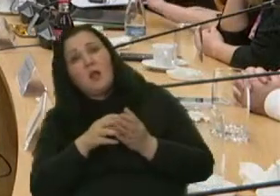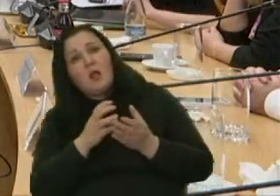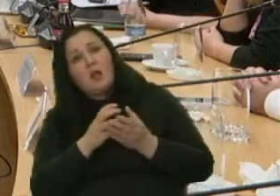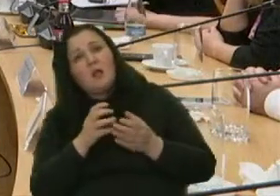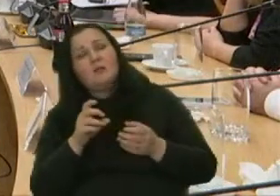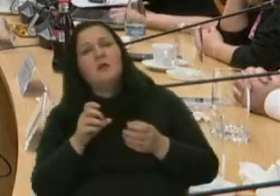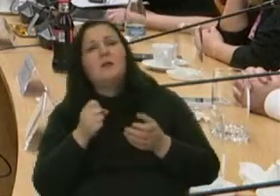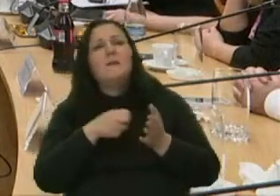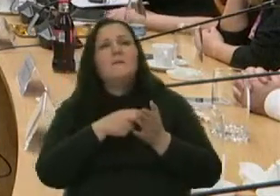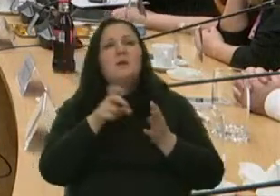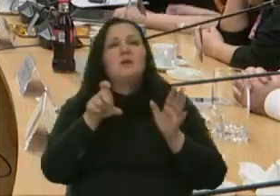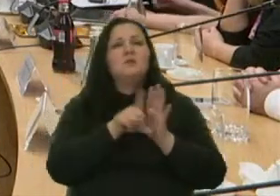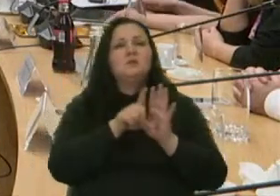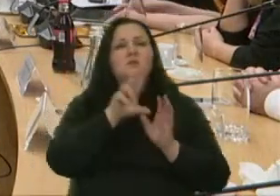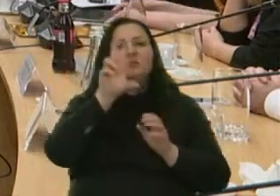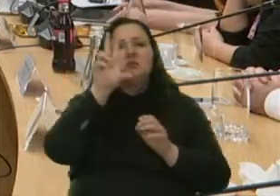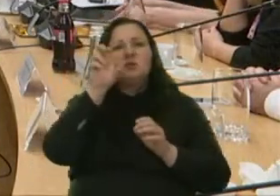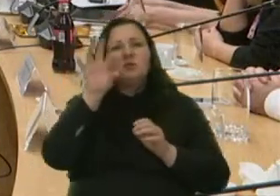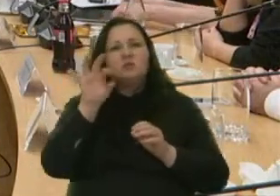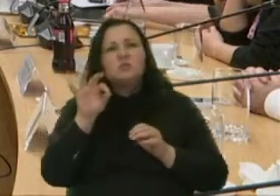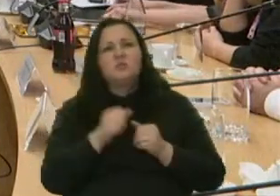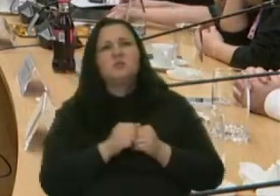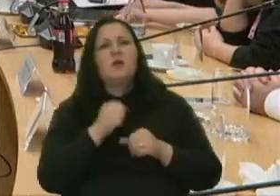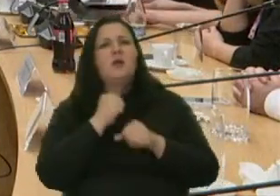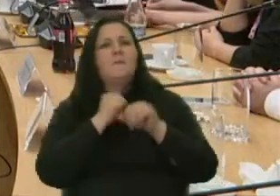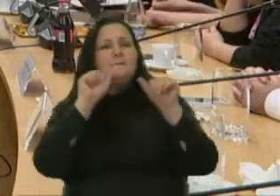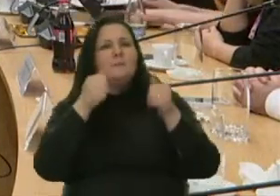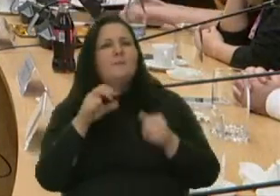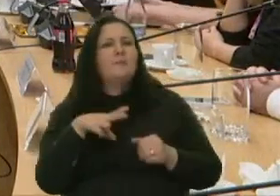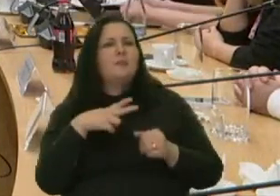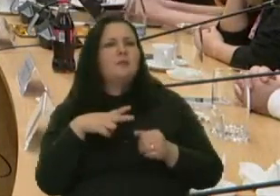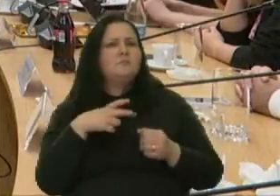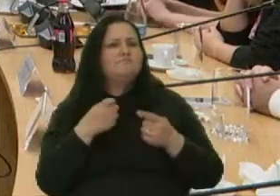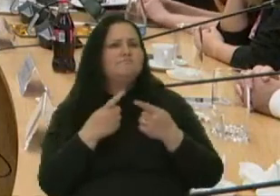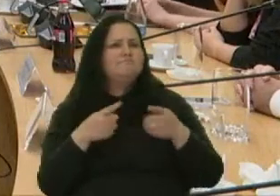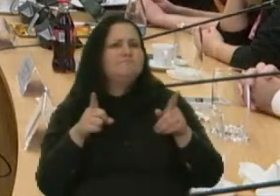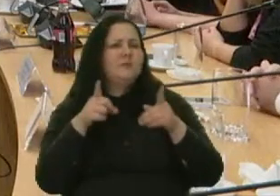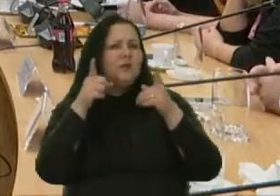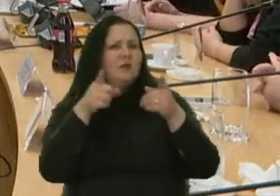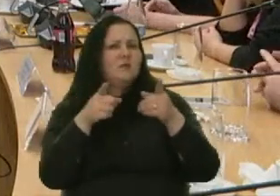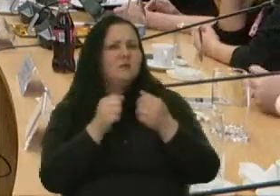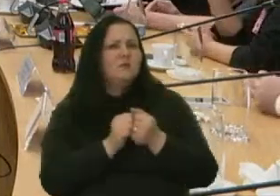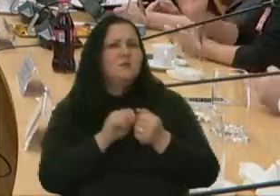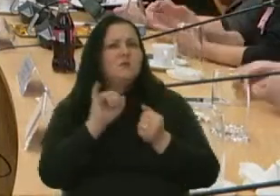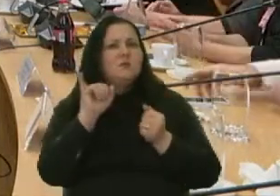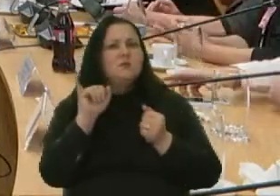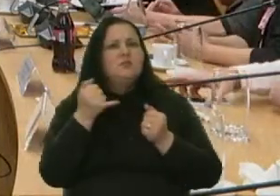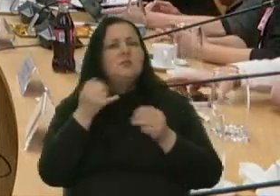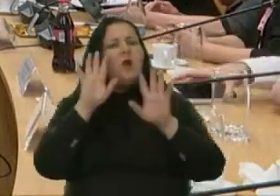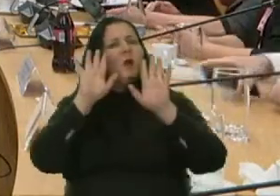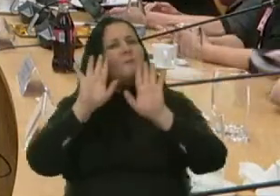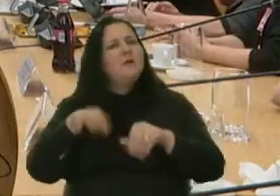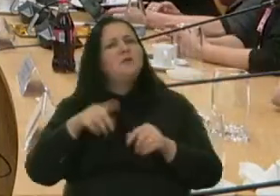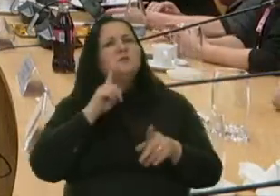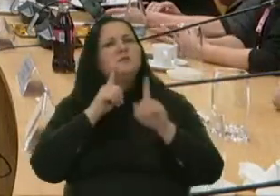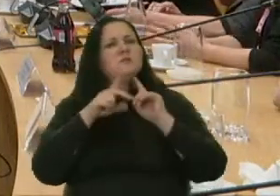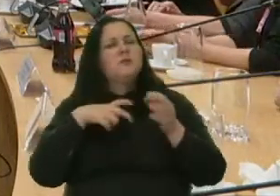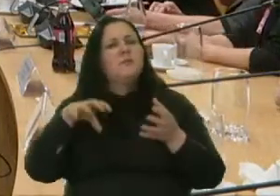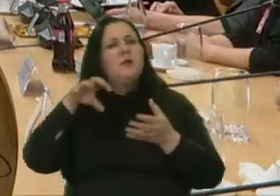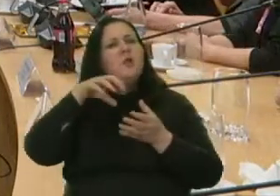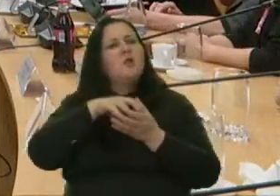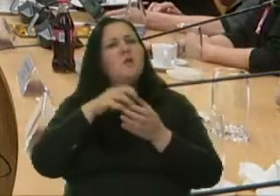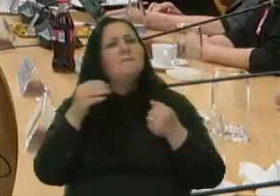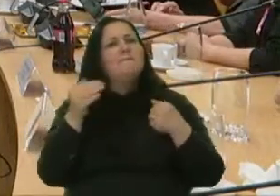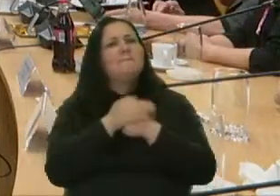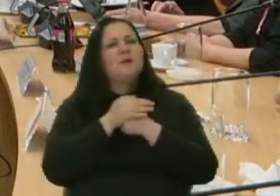dar funcționează pe legea 350 bine l am creat are disfuncționalitățile de acolo și pur și simplu am lăsat discuția să aibă loc până se